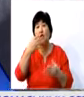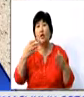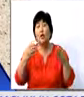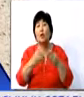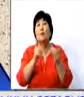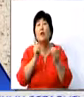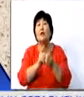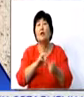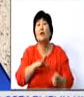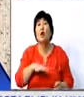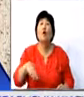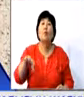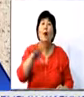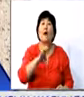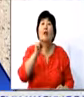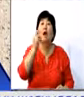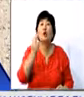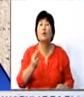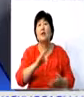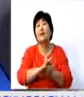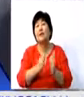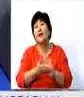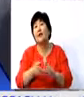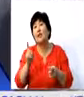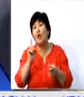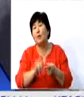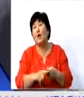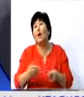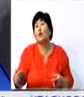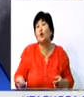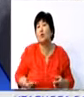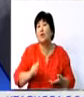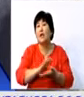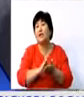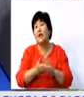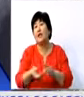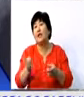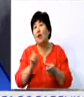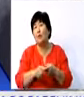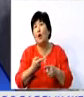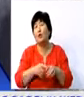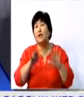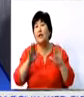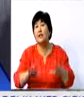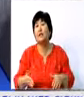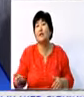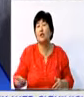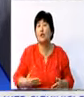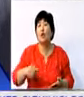кездесу болды. Барлық мына әлеуметтік жағдайларына байланысты, сосын тұрмыстық жағдайларына байланысты, осы жерлік жерде тұрғаннан